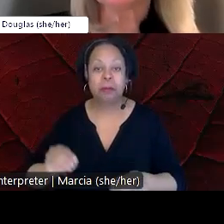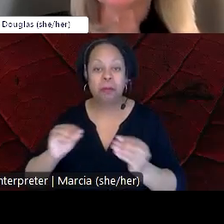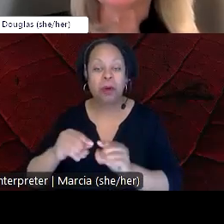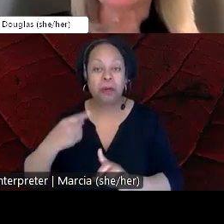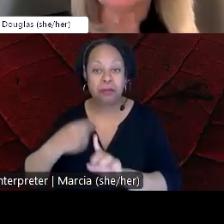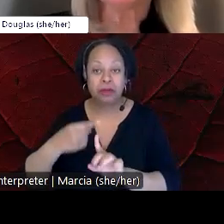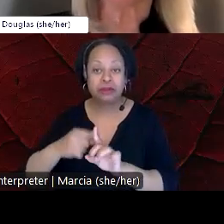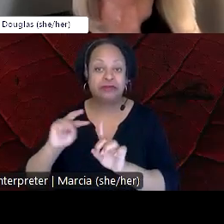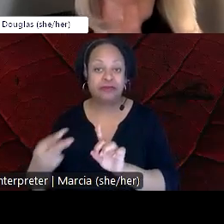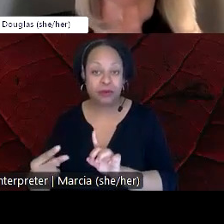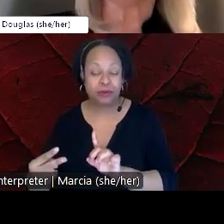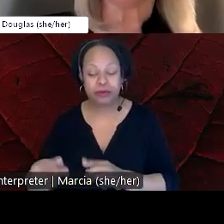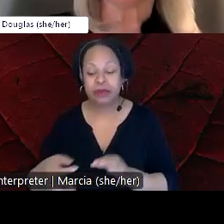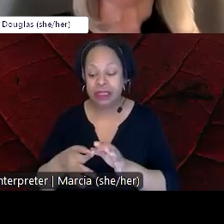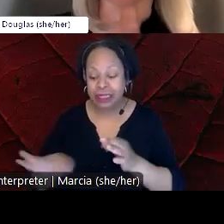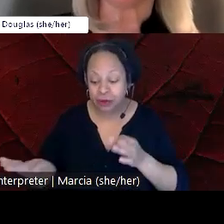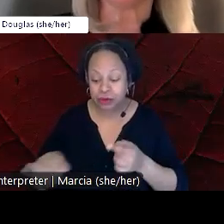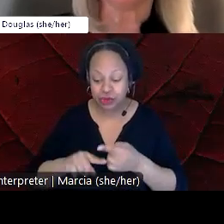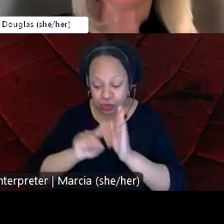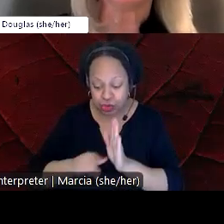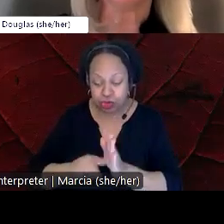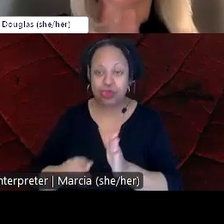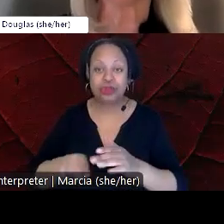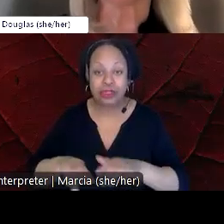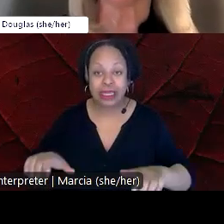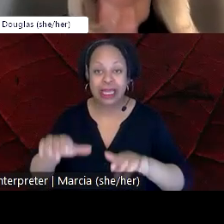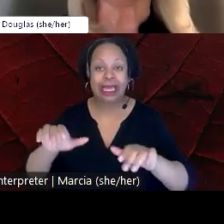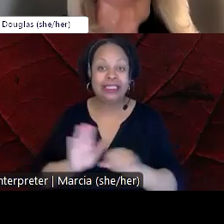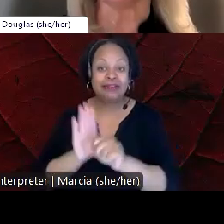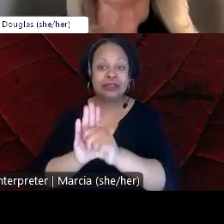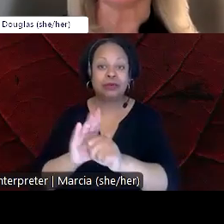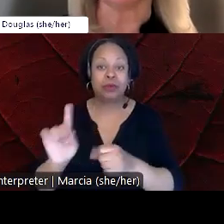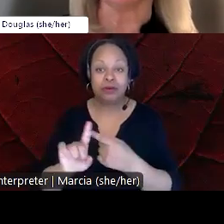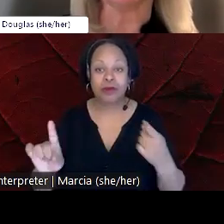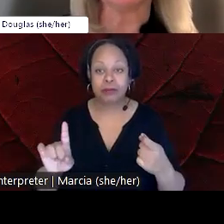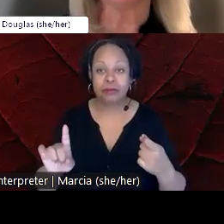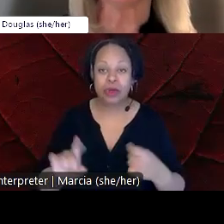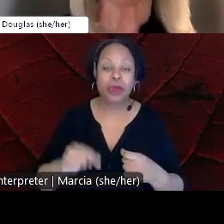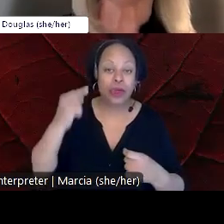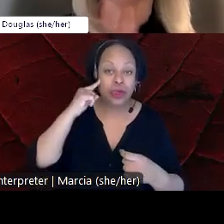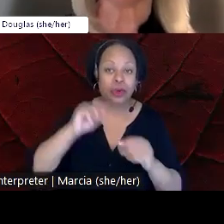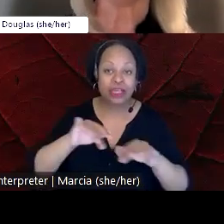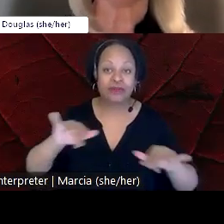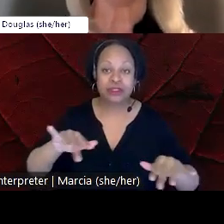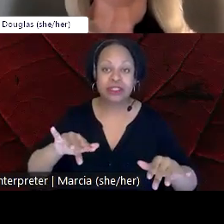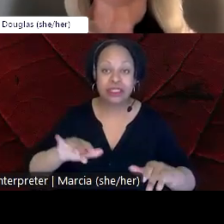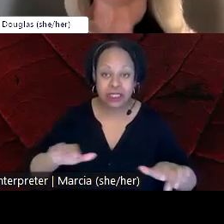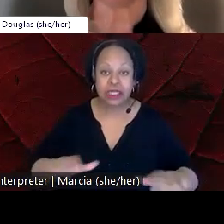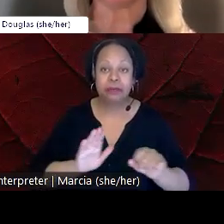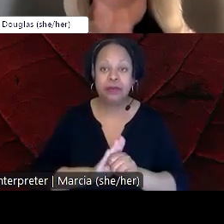attache vraiment un prisme plus positif. Ça provient de ce langage, de cette recherche et de ce militantisme provient du mouvement